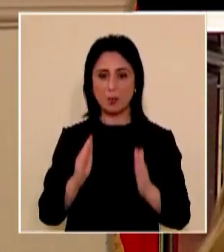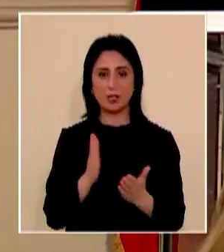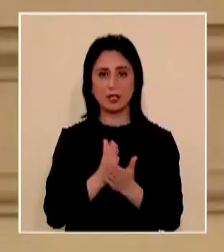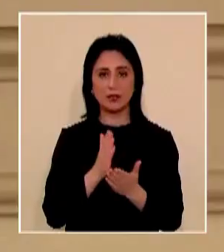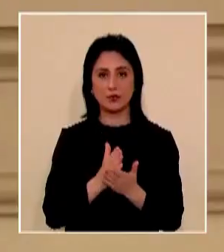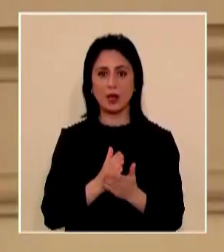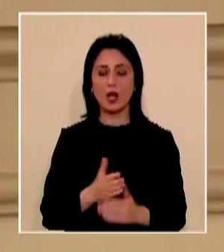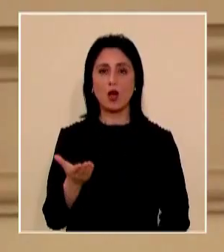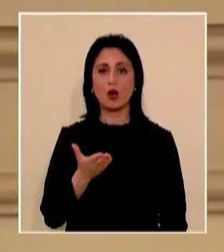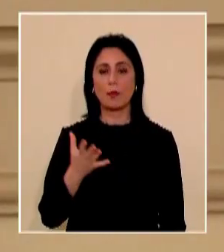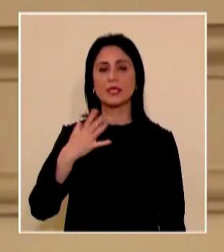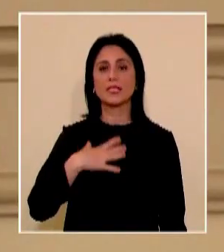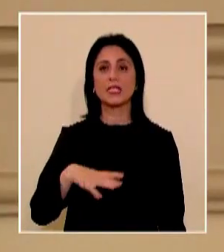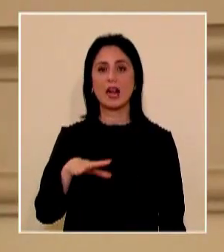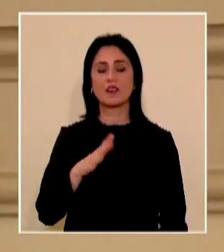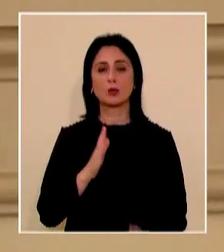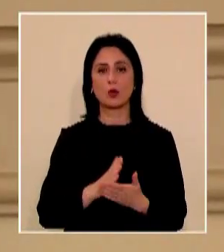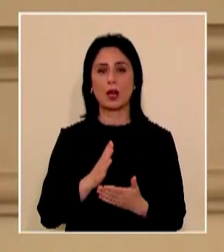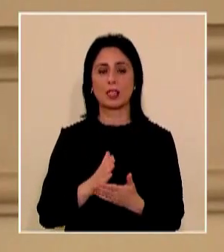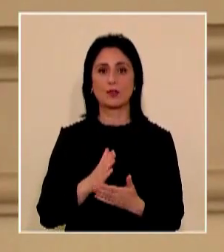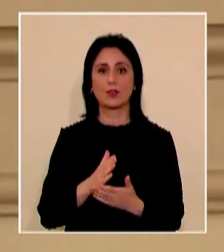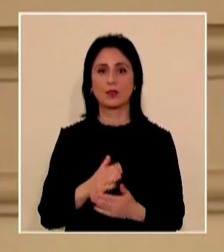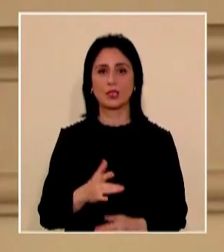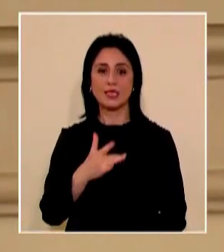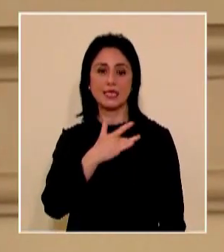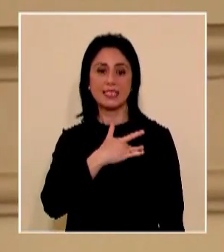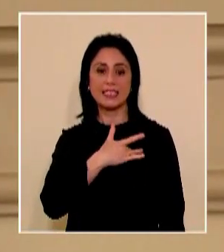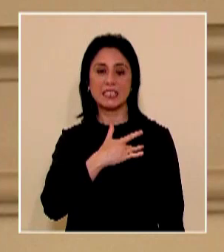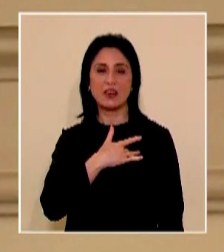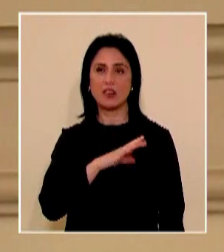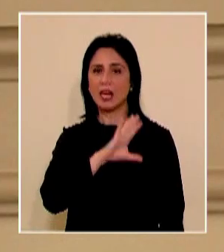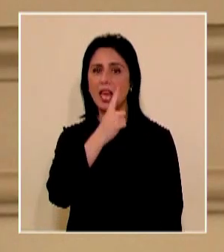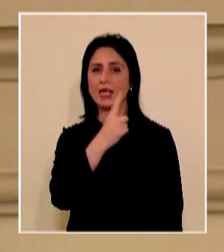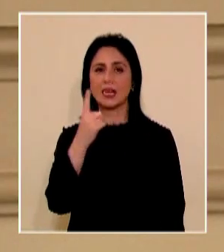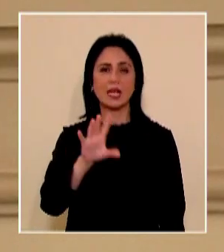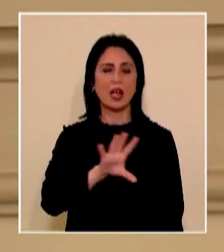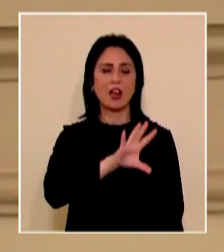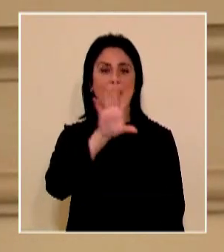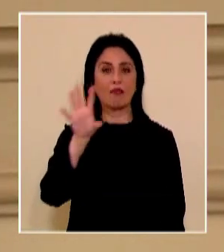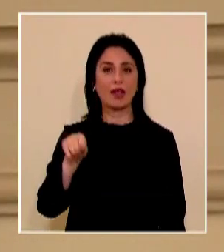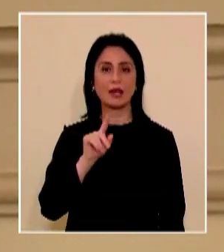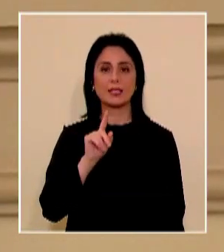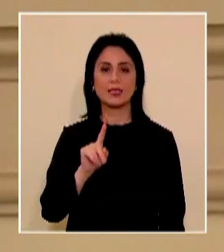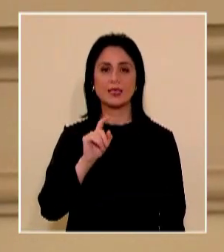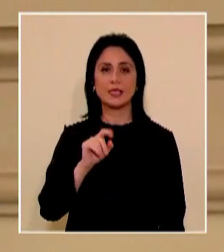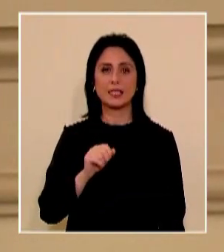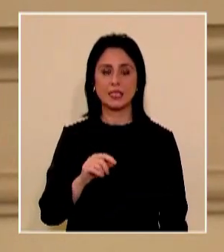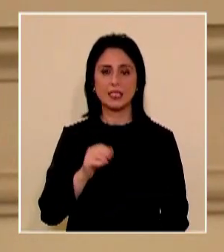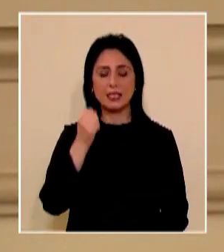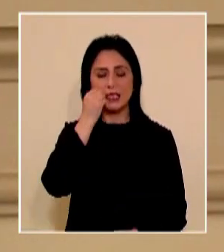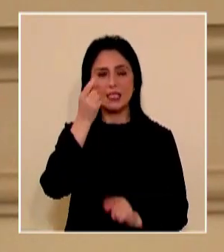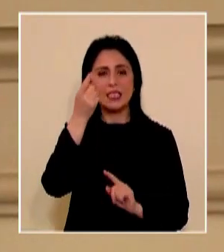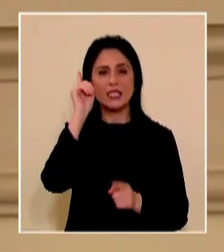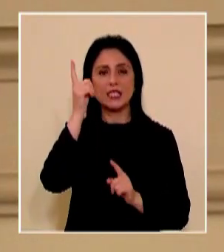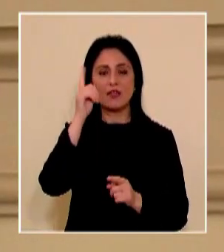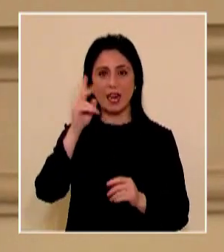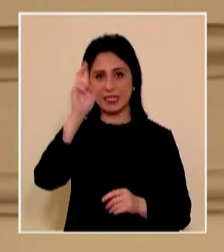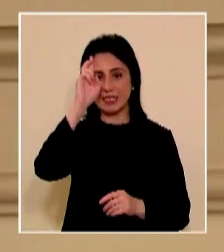najdłużej istniejącym państwem na świecie, od XIV wieku przed naszą erą.